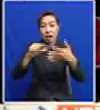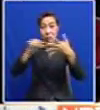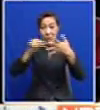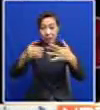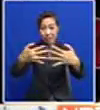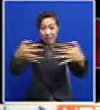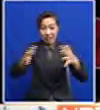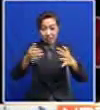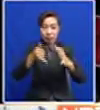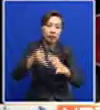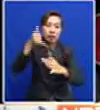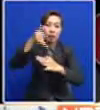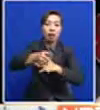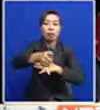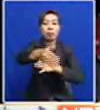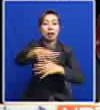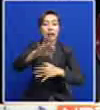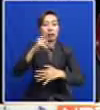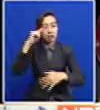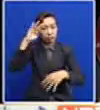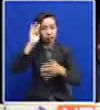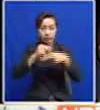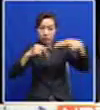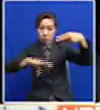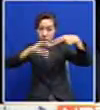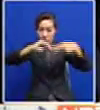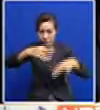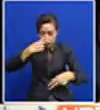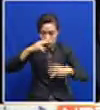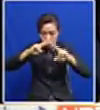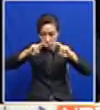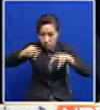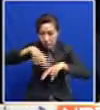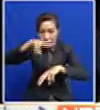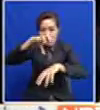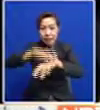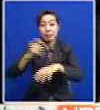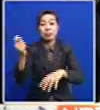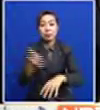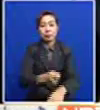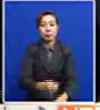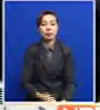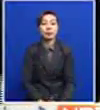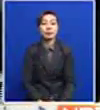ปิดไปตรวจสอบอย่างละเอียดเพื่อที่จะติดตามตัวคนร้ายมาดำเนินคดีต่อไป